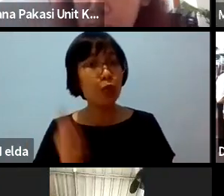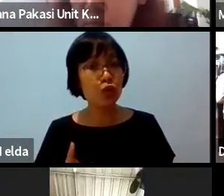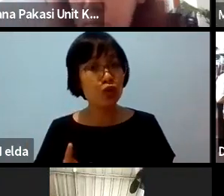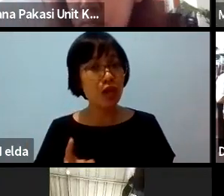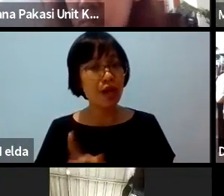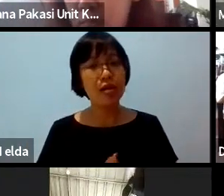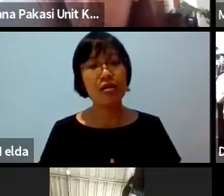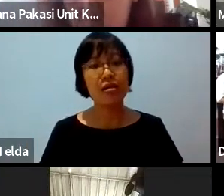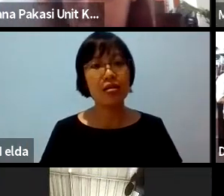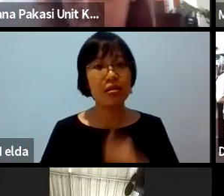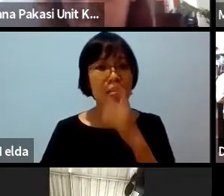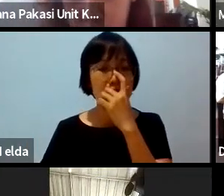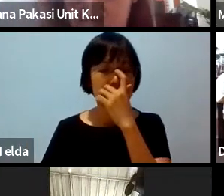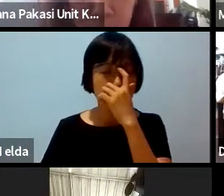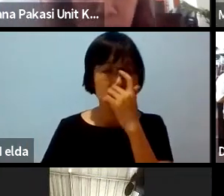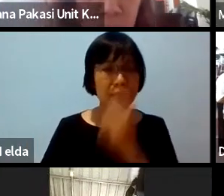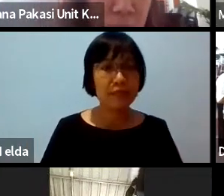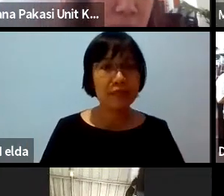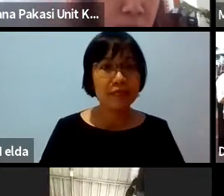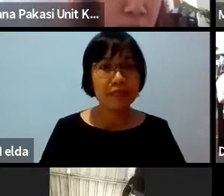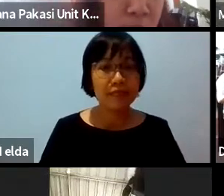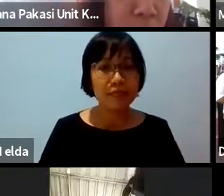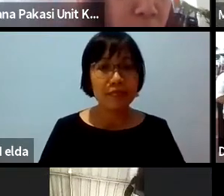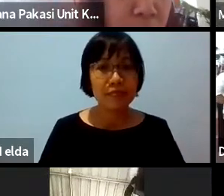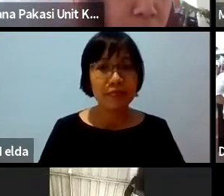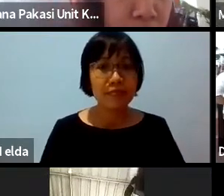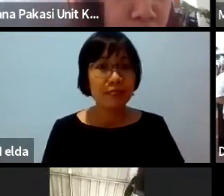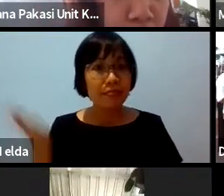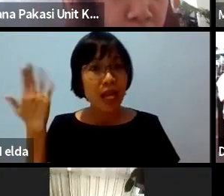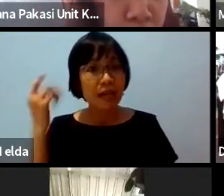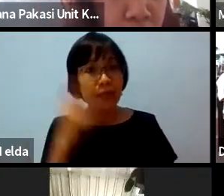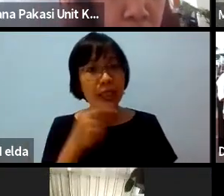balik lagi ke pertanyaannya Mbak Mira Diarsi tadi ya, apakah